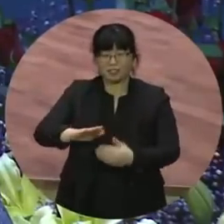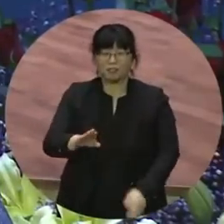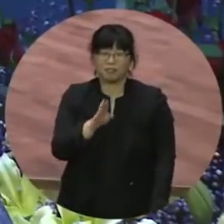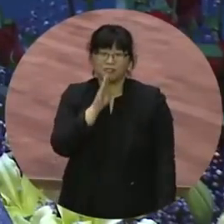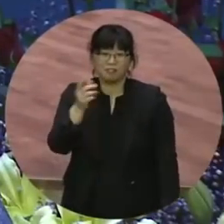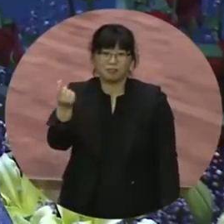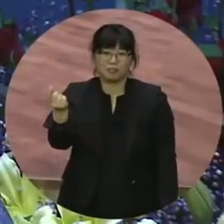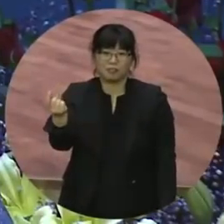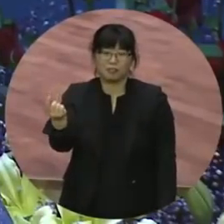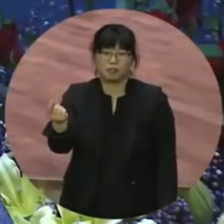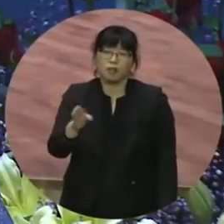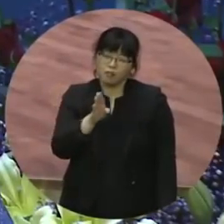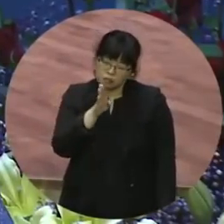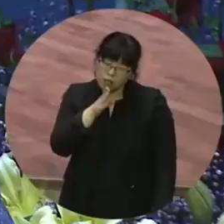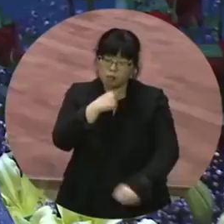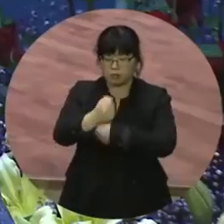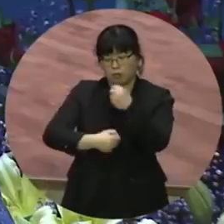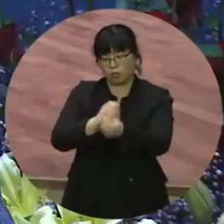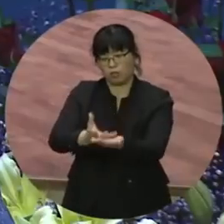거.